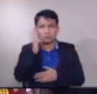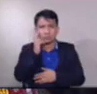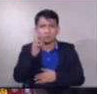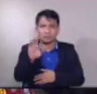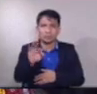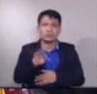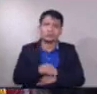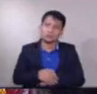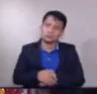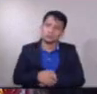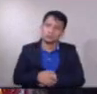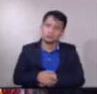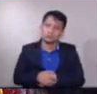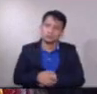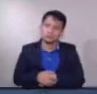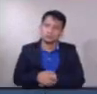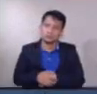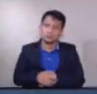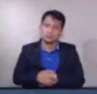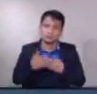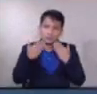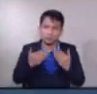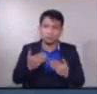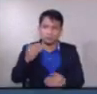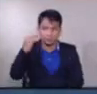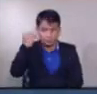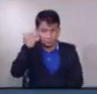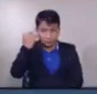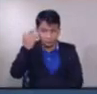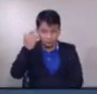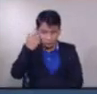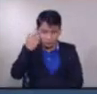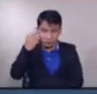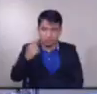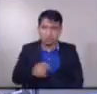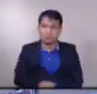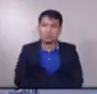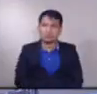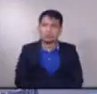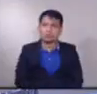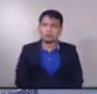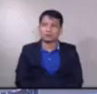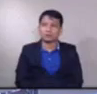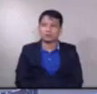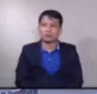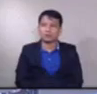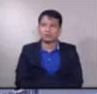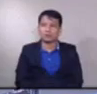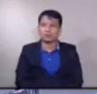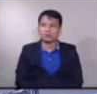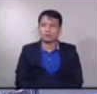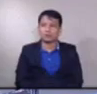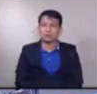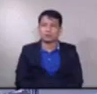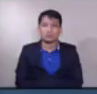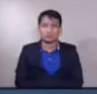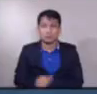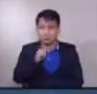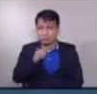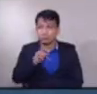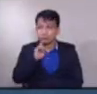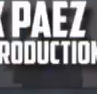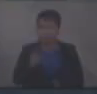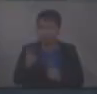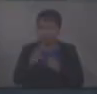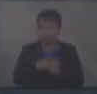9. All right, maraming salamat sa iyo, June Bert Gigayuma. Thank you po, ma'am. All right, hindi po biro ang trabaho